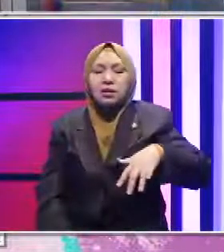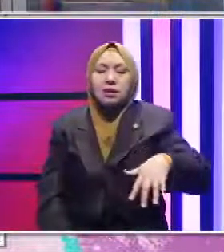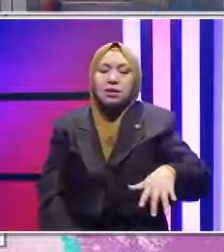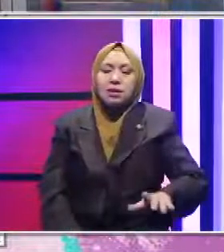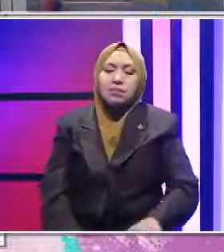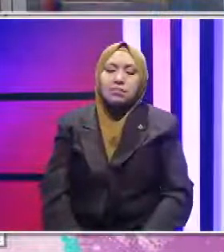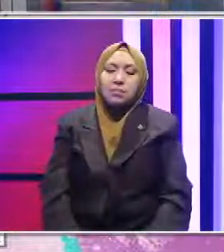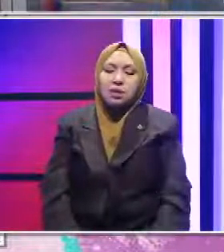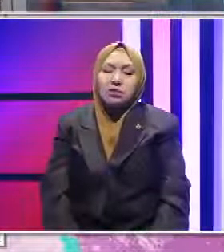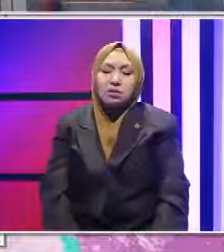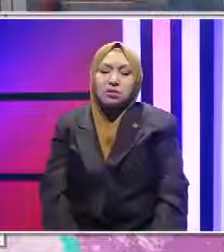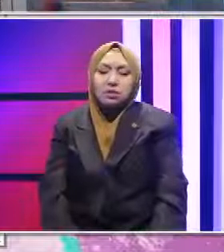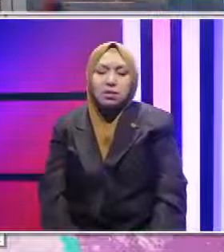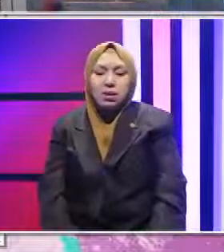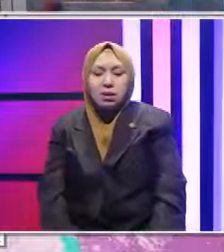الرحيم